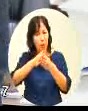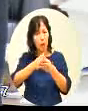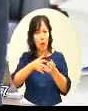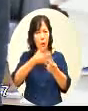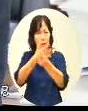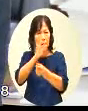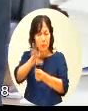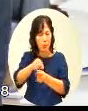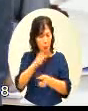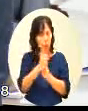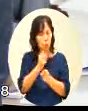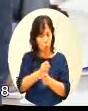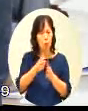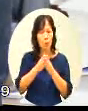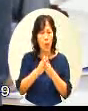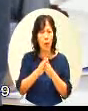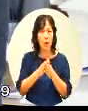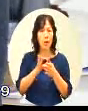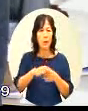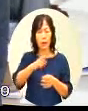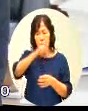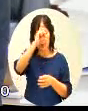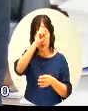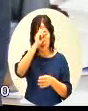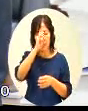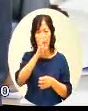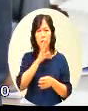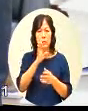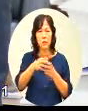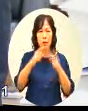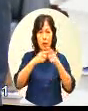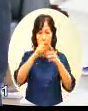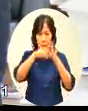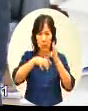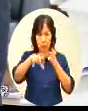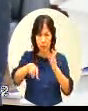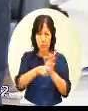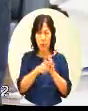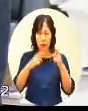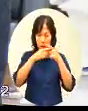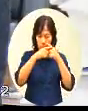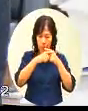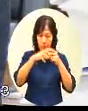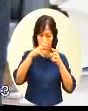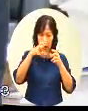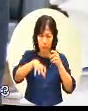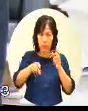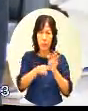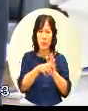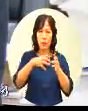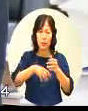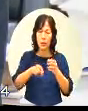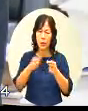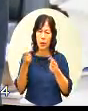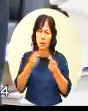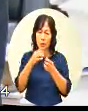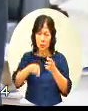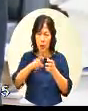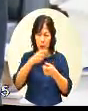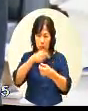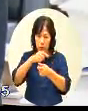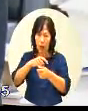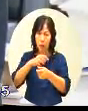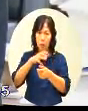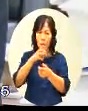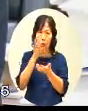这样的事情。所以我们希望我们人事处的人化中心里面，是不是在这样的一个课程能